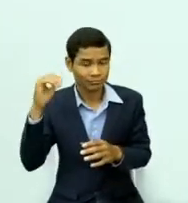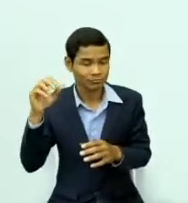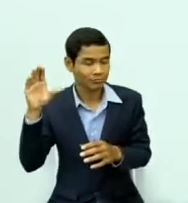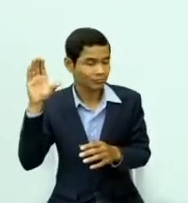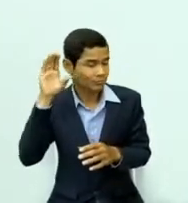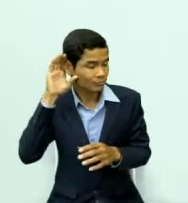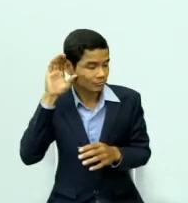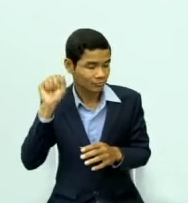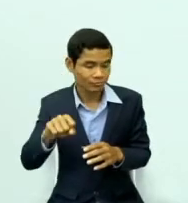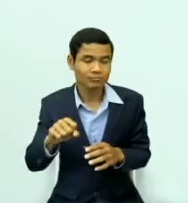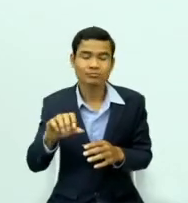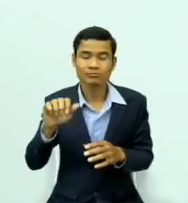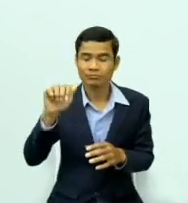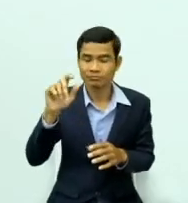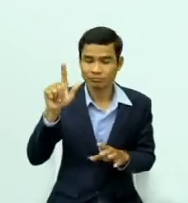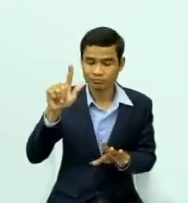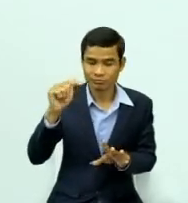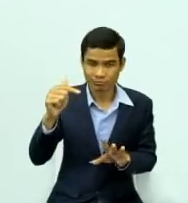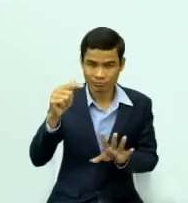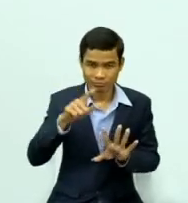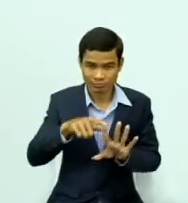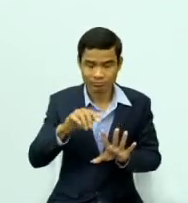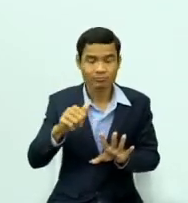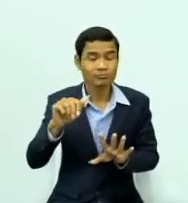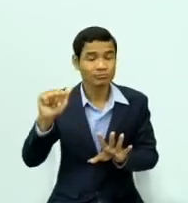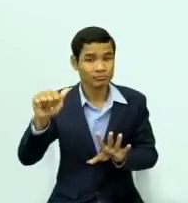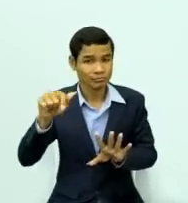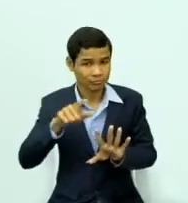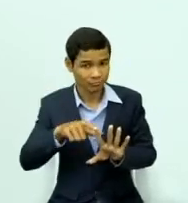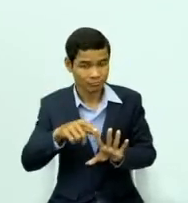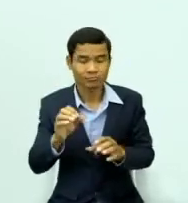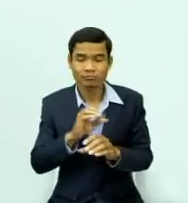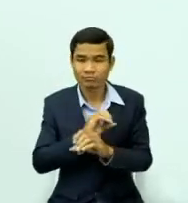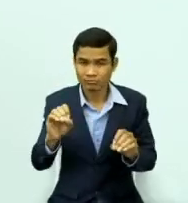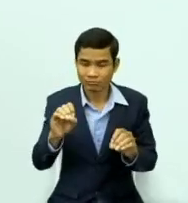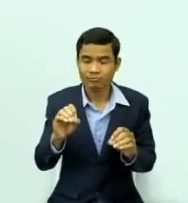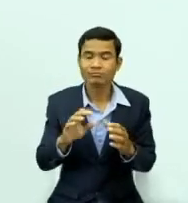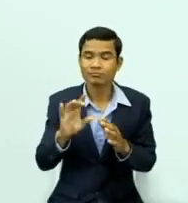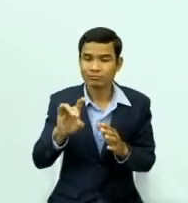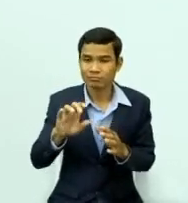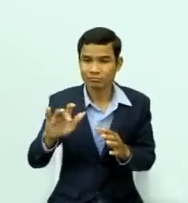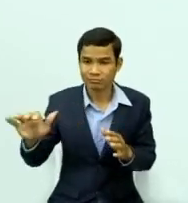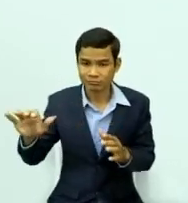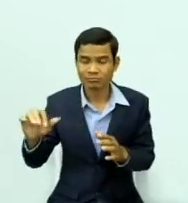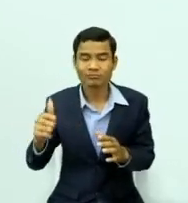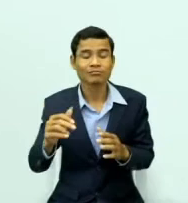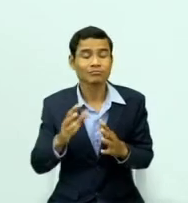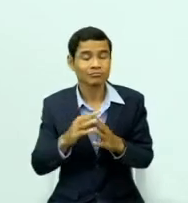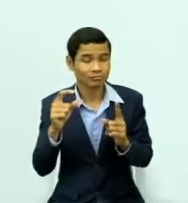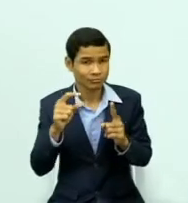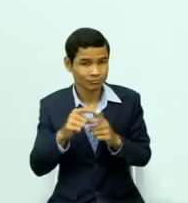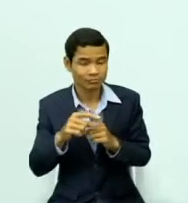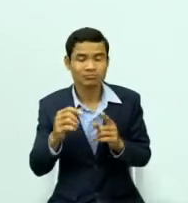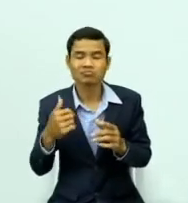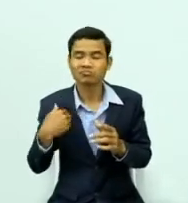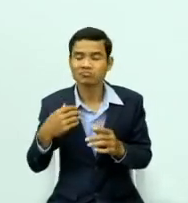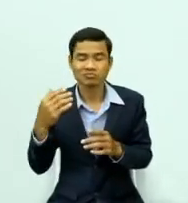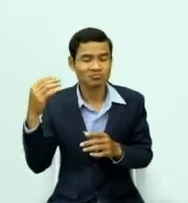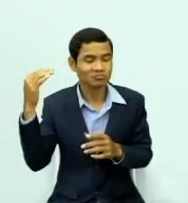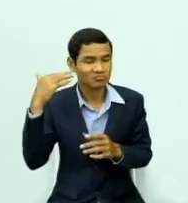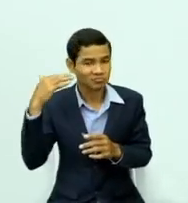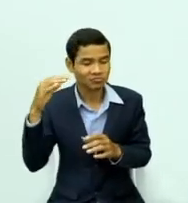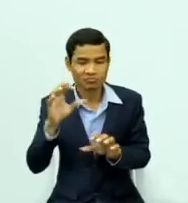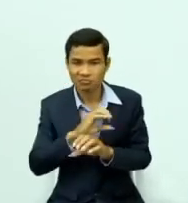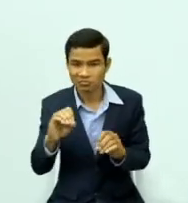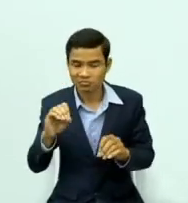tình ạ khá nế còn trời lướt đầy. Nè con ná. Tình tác bộ bị nà bộ miên chiêng rư cổ bị nát đây bộ miên sổ ngó nâng sổ